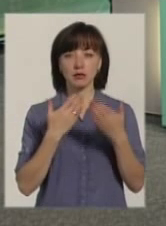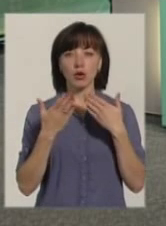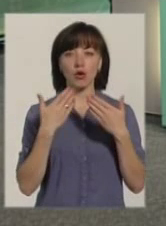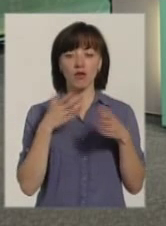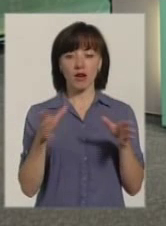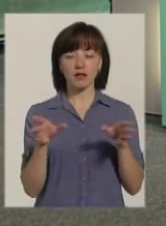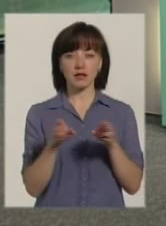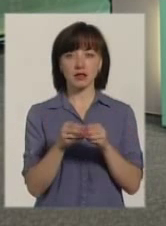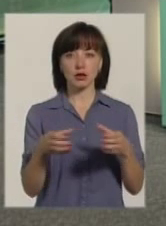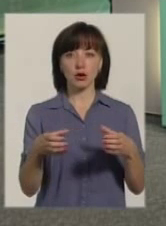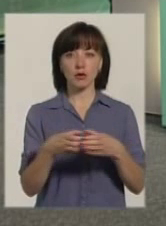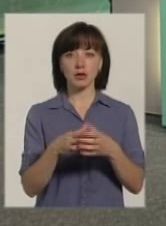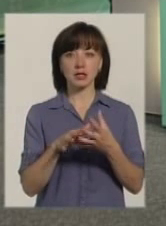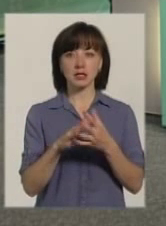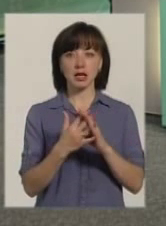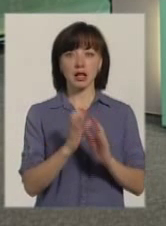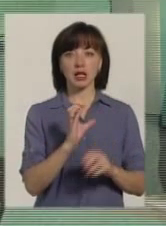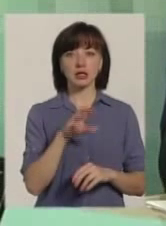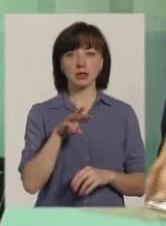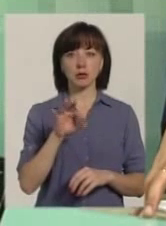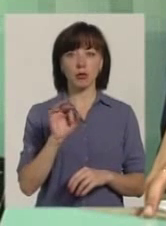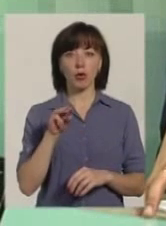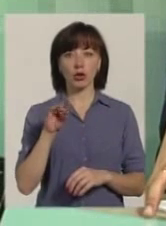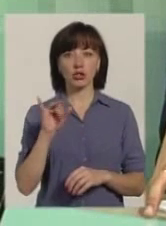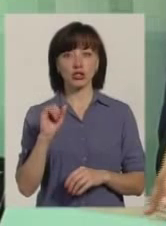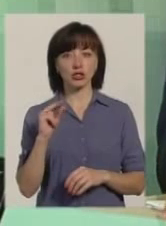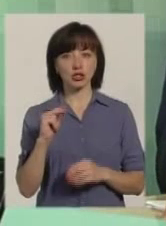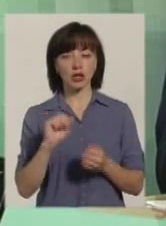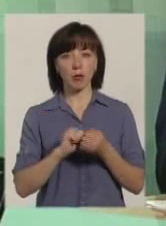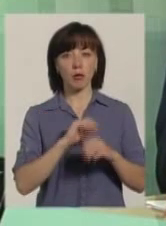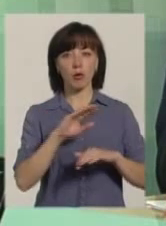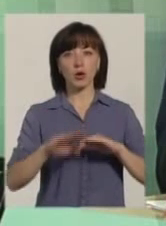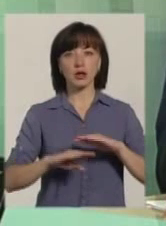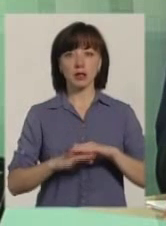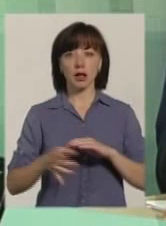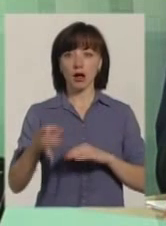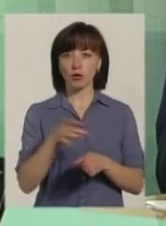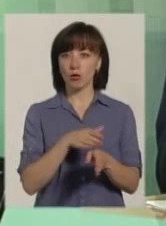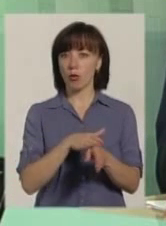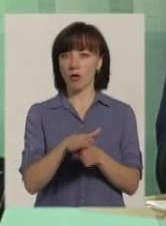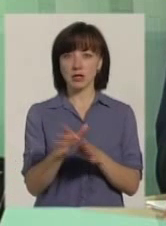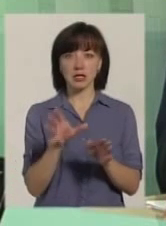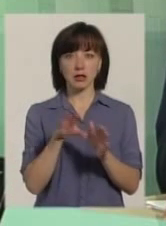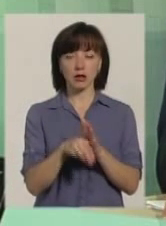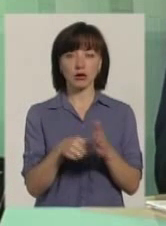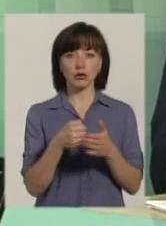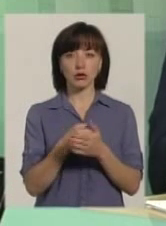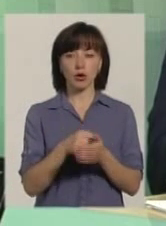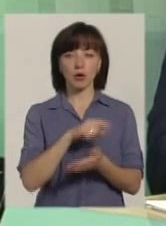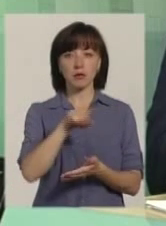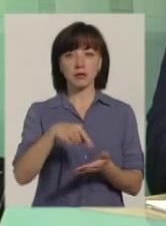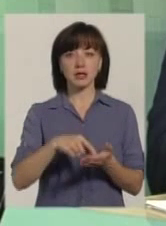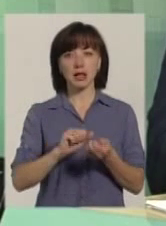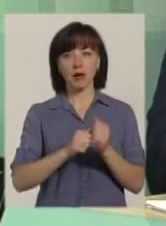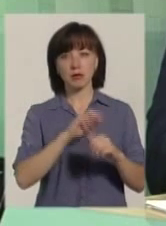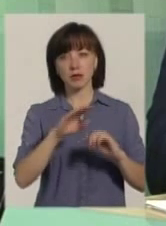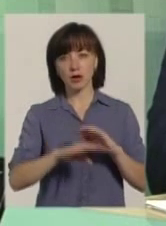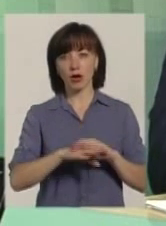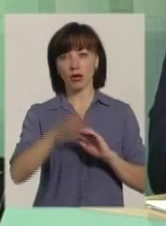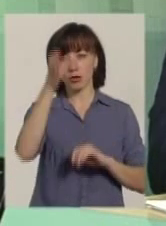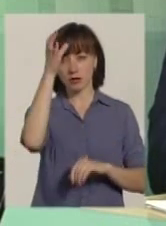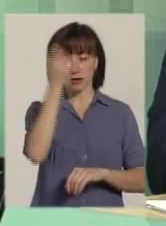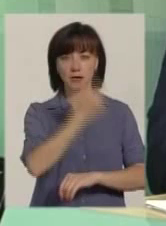громадою села Смотрич Кам'янець-Подільського району, які повністю інтегровані до міста Кам'янець-Подільська. Вони освітню,